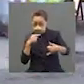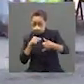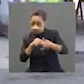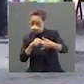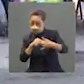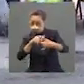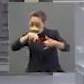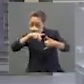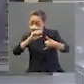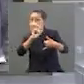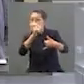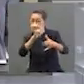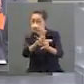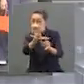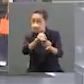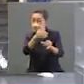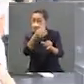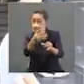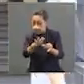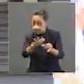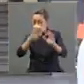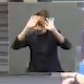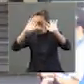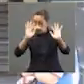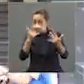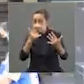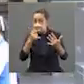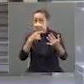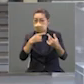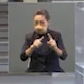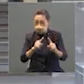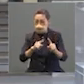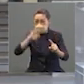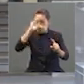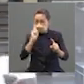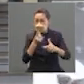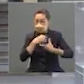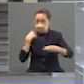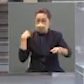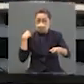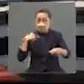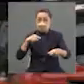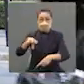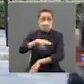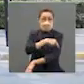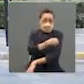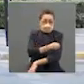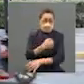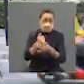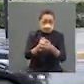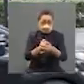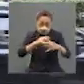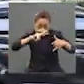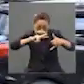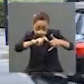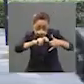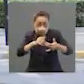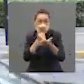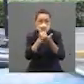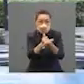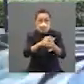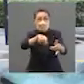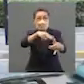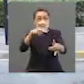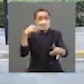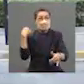ควิดเนี่ยเขาก็จะเน้นประเมินอาการก่อนอาการของผู้ป่วยที่ต้องสงสัยเป็นลองโควิดนะคะแล้วก็ให้การรักษาการเฝ้าระวังการติดต